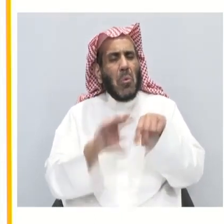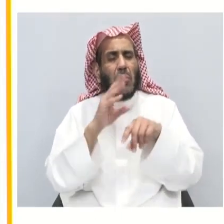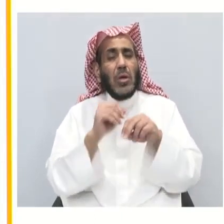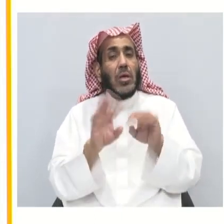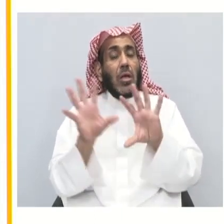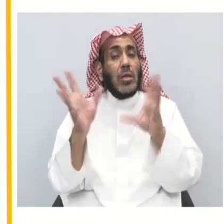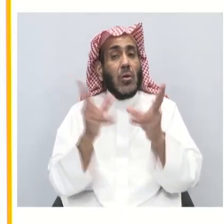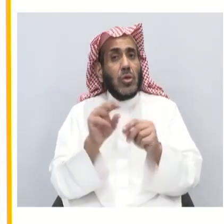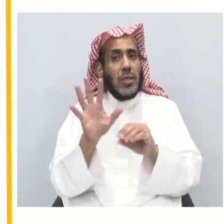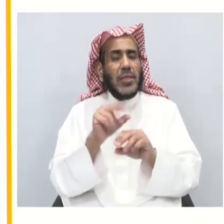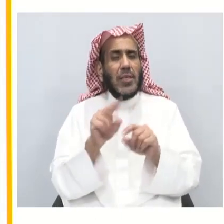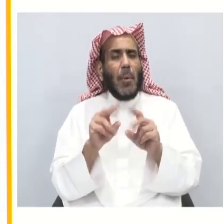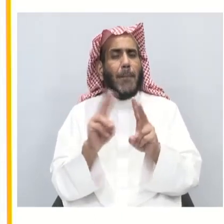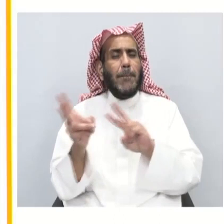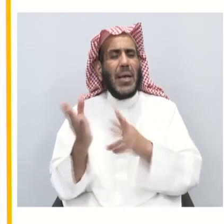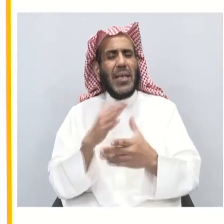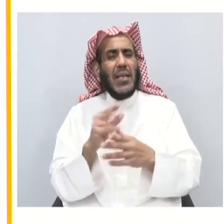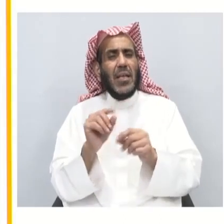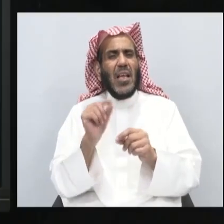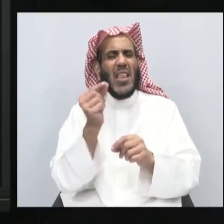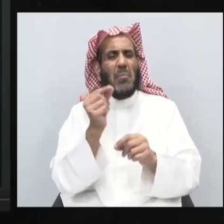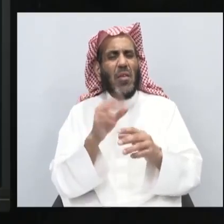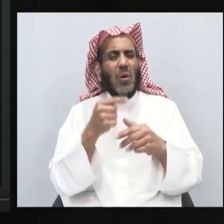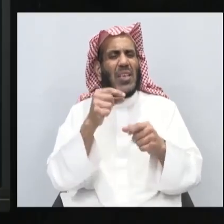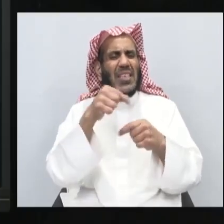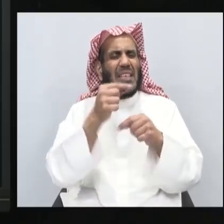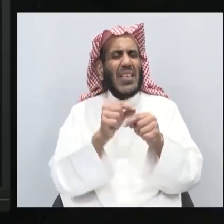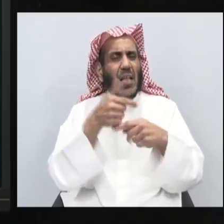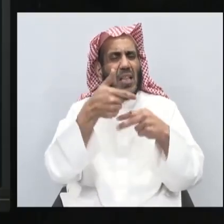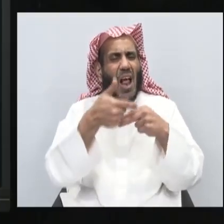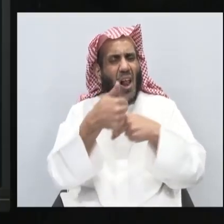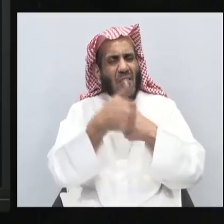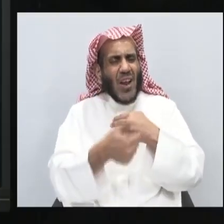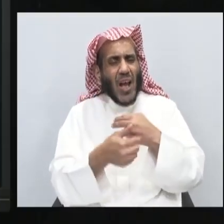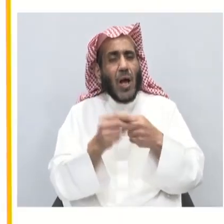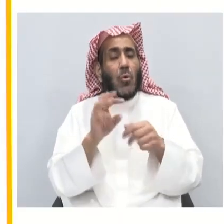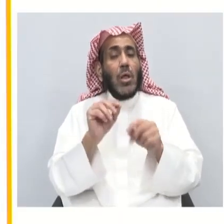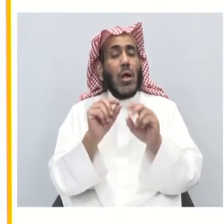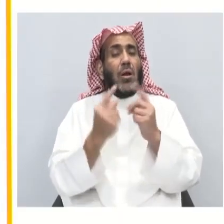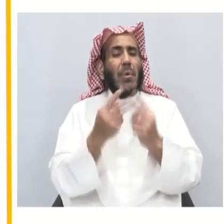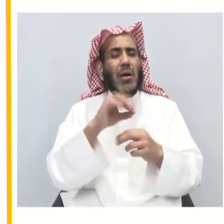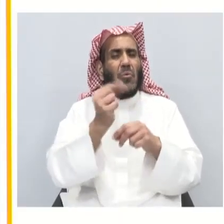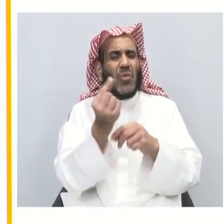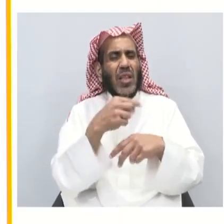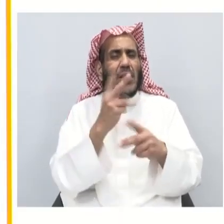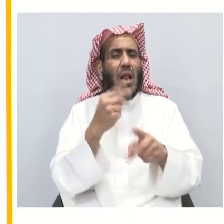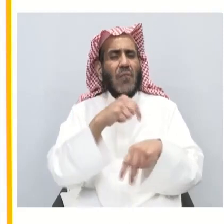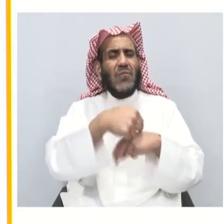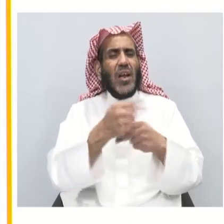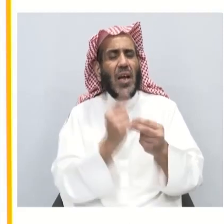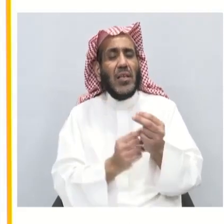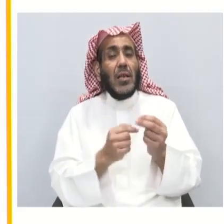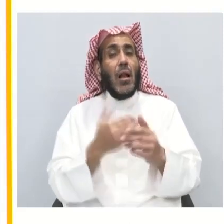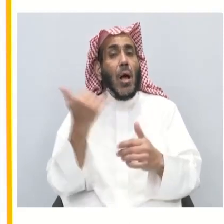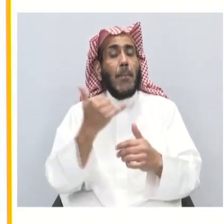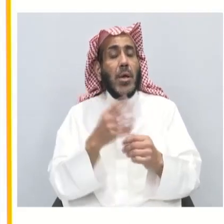الشبه والاختلاف بين نباتات ذوات الفلقة ونباتات ذوات الفلقتين. الأهمية: